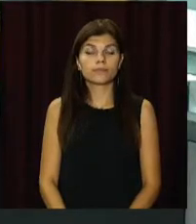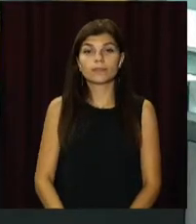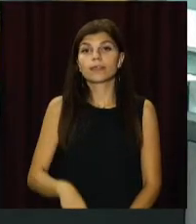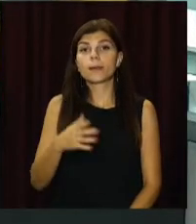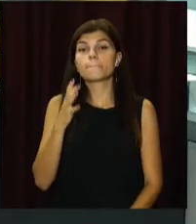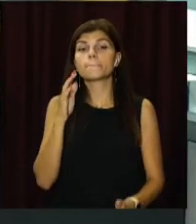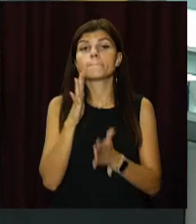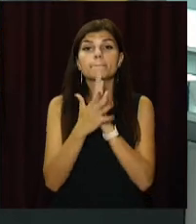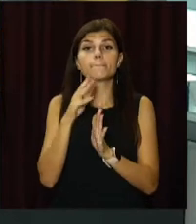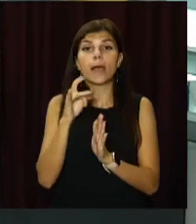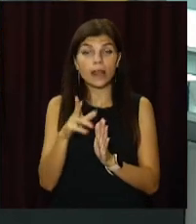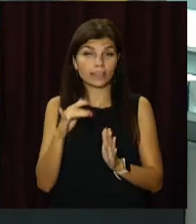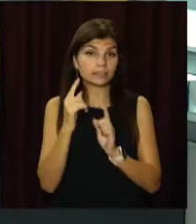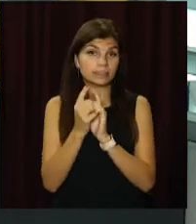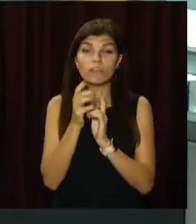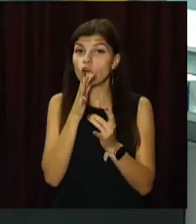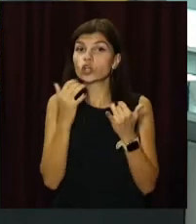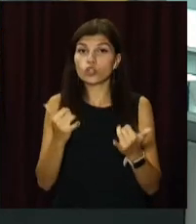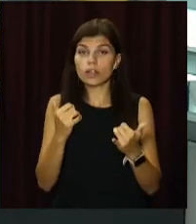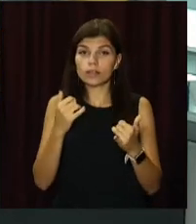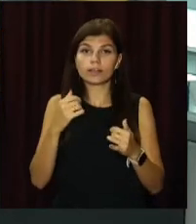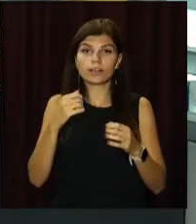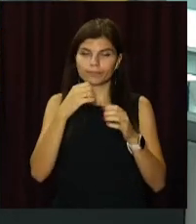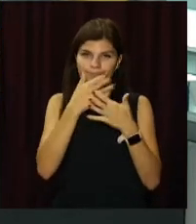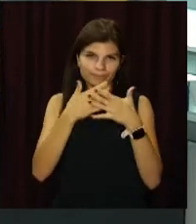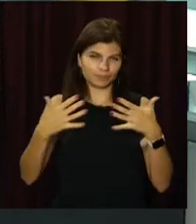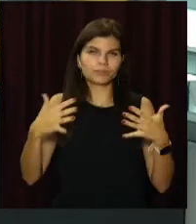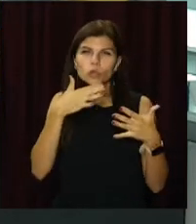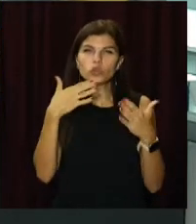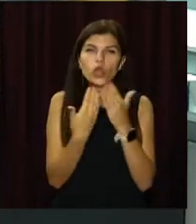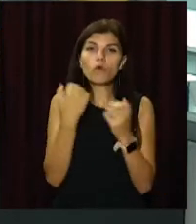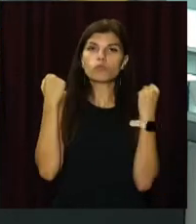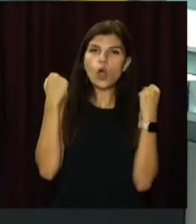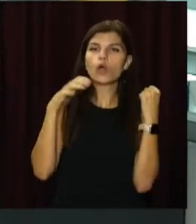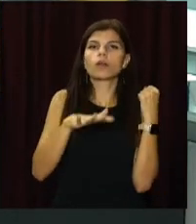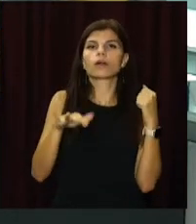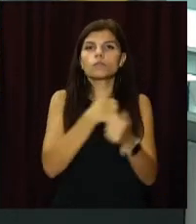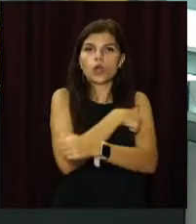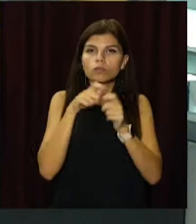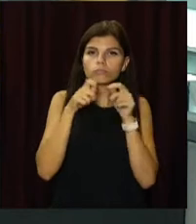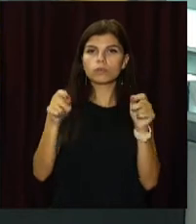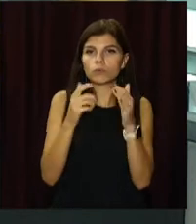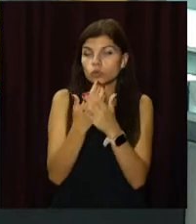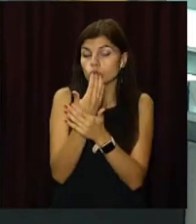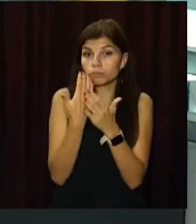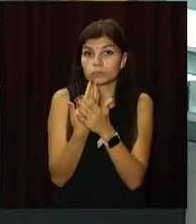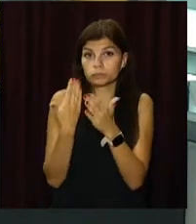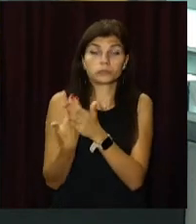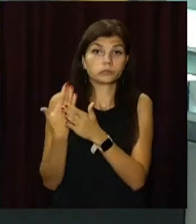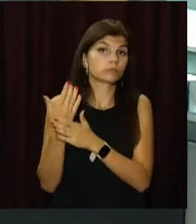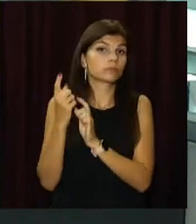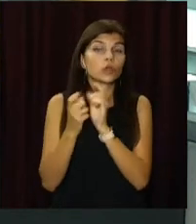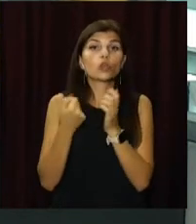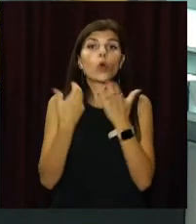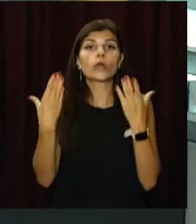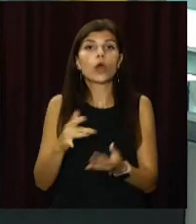Модернові парки та зони дозвілля, сучасна амбулаторія, багатофункціональні спортивні комплекси. Відкриття нових інфраструктурних об'єктів до